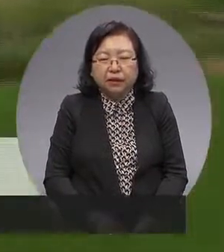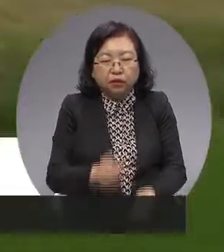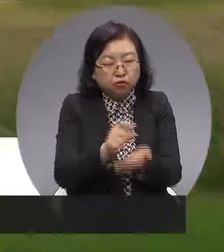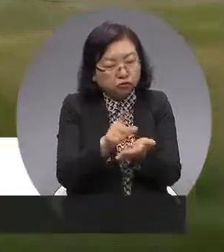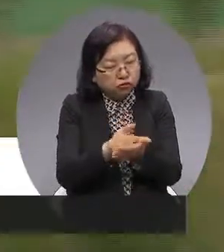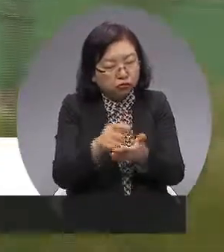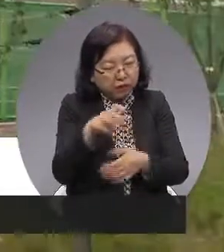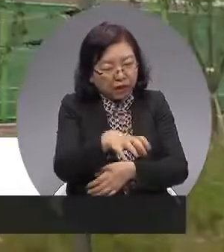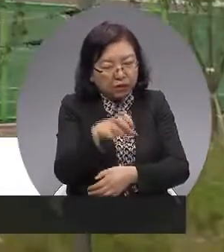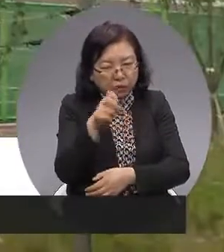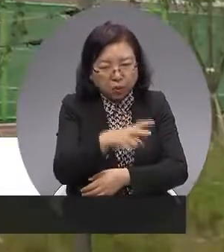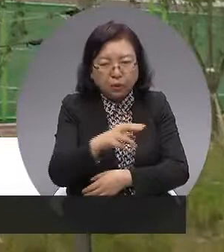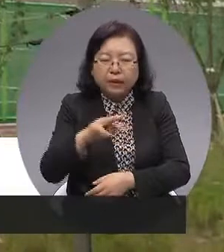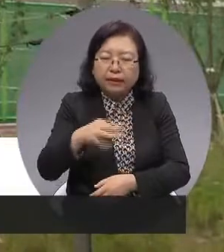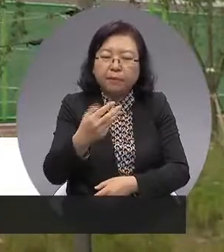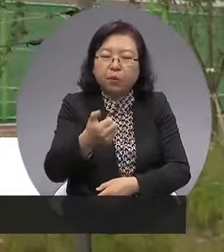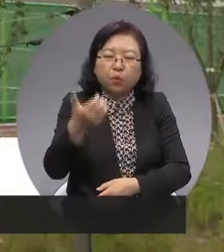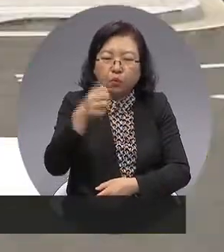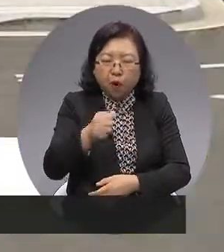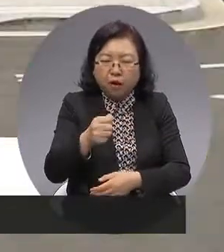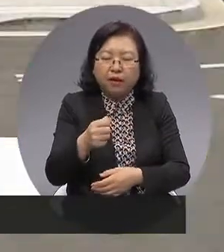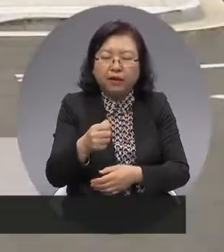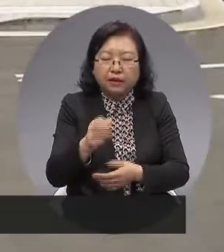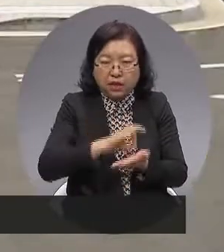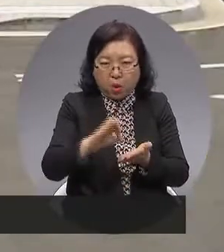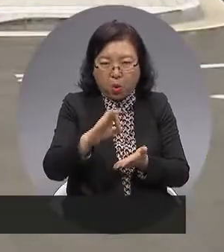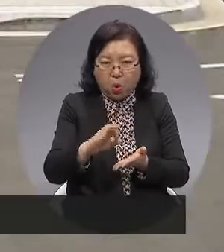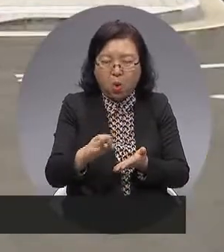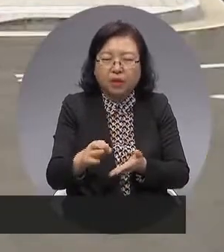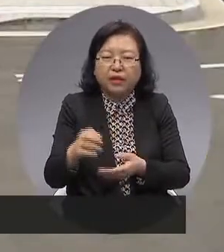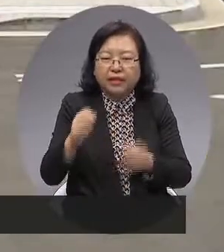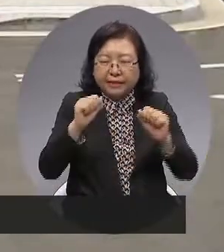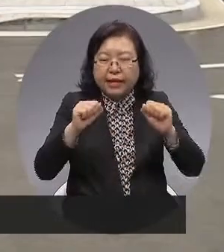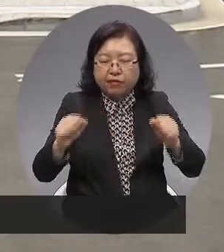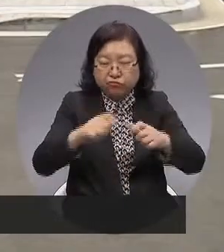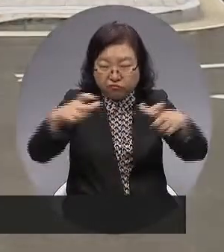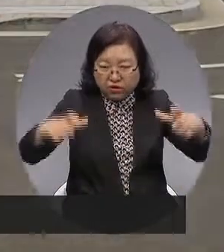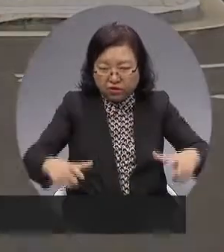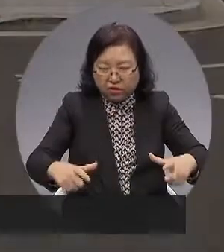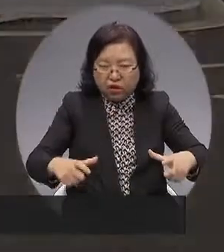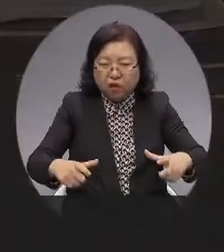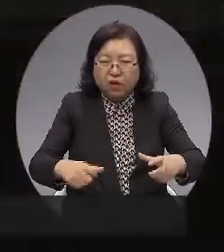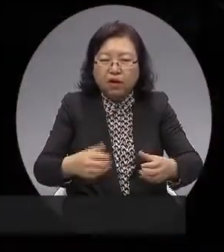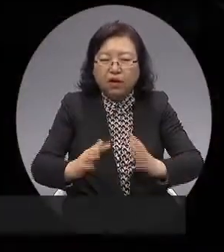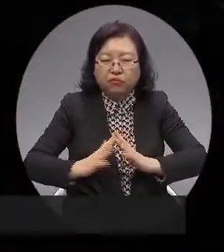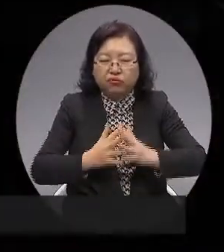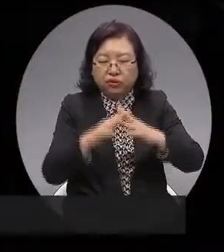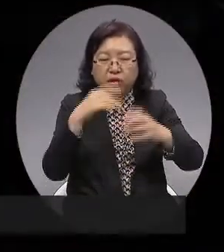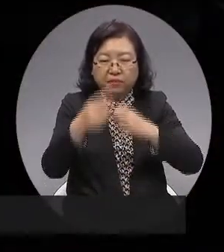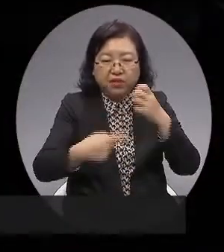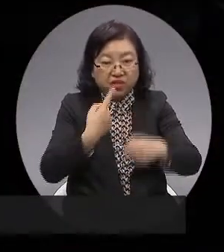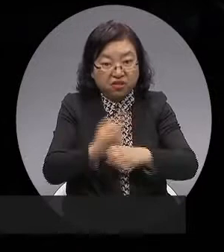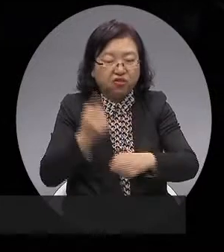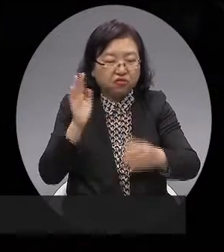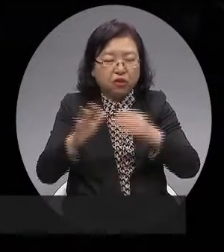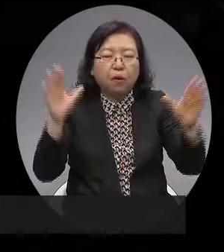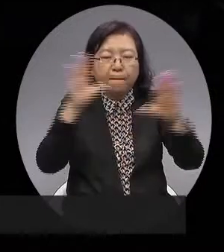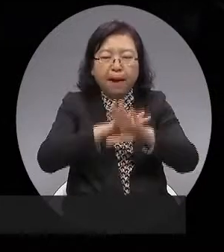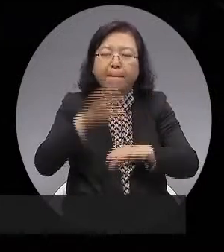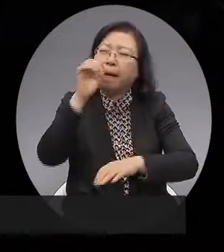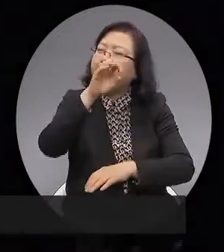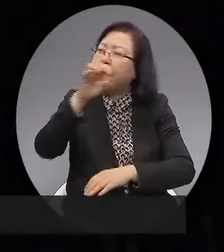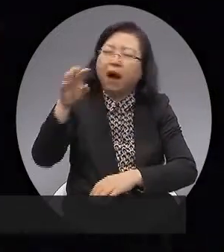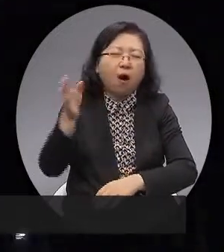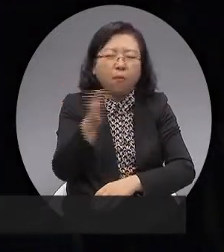축구장을 포함해 350억 원을 들여 새로 만든 청주의한 체육시설. 준공 1년이 지나도록 밤이면 변변한 조명 하나 없는